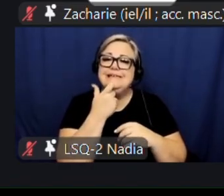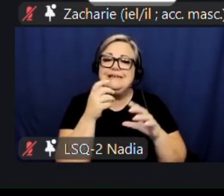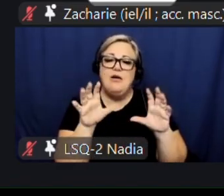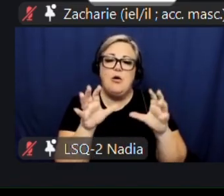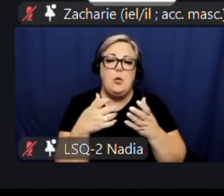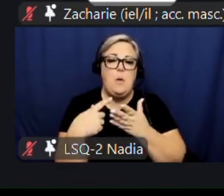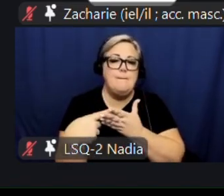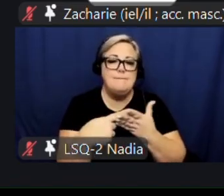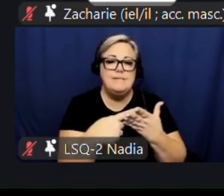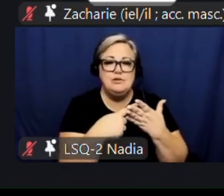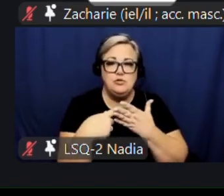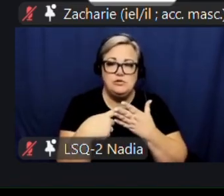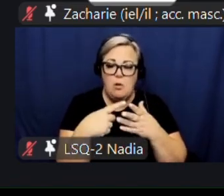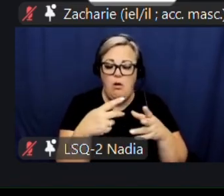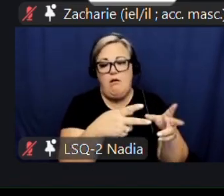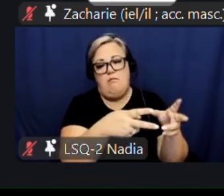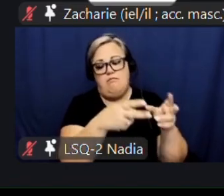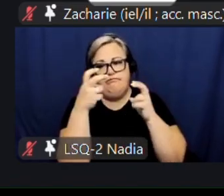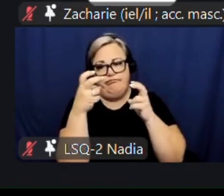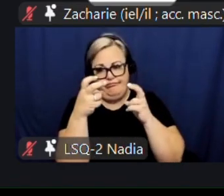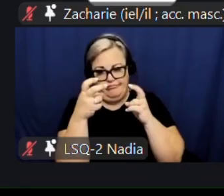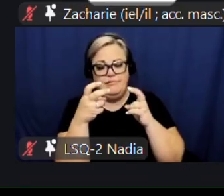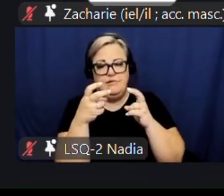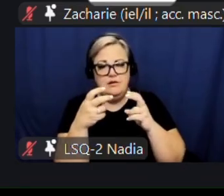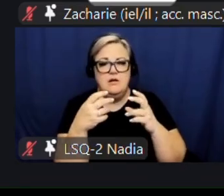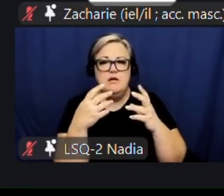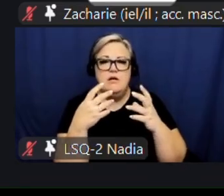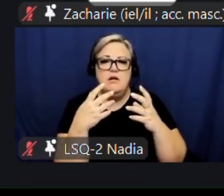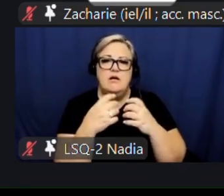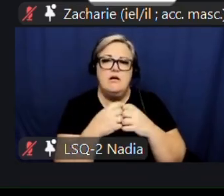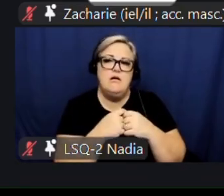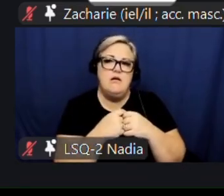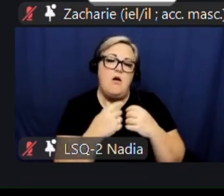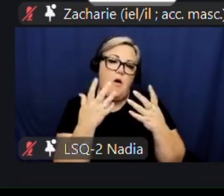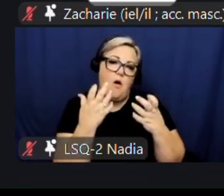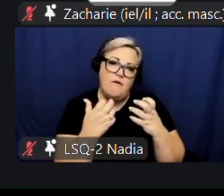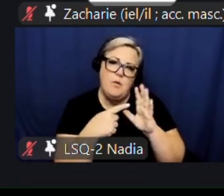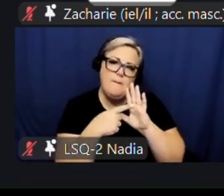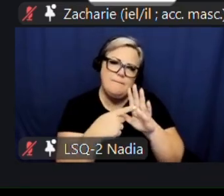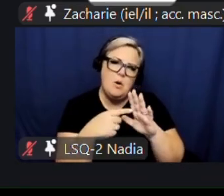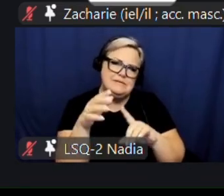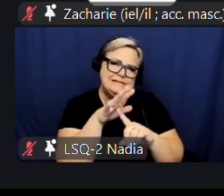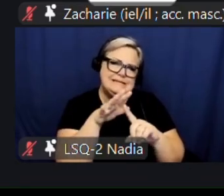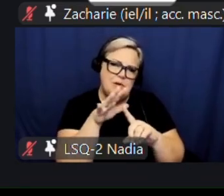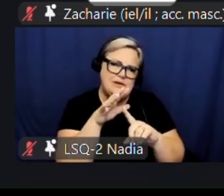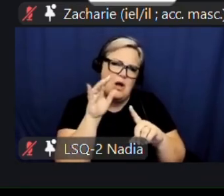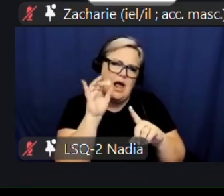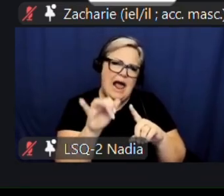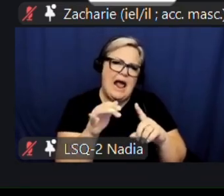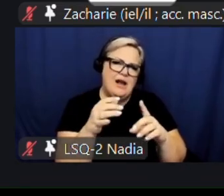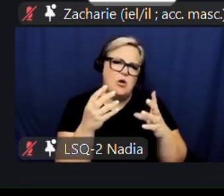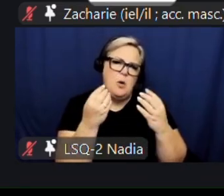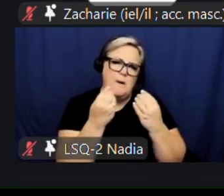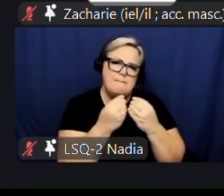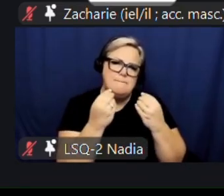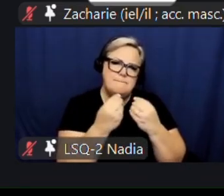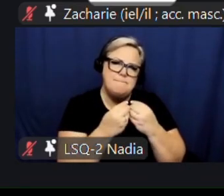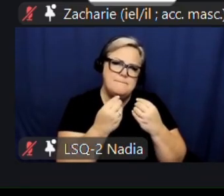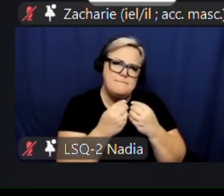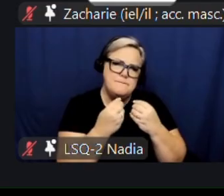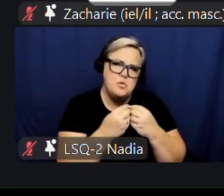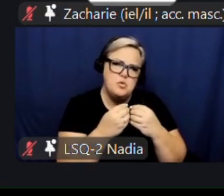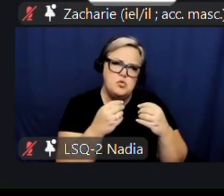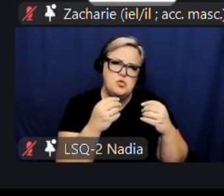groupe de discussion qu'on a mené avec le personnel de la santé et on voulait vraiment ressortir cette citation parce qu'on trouvait qu'elle nommait vraiment plusieurs